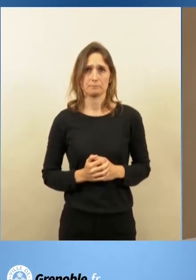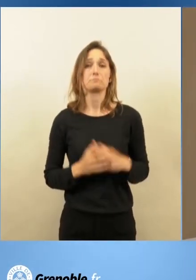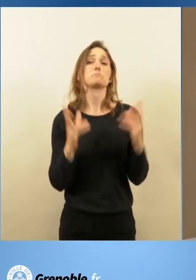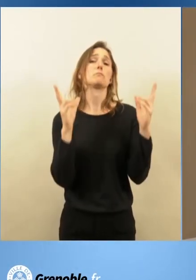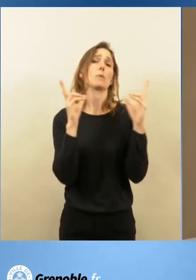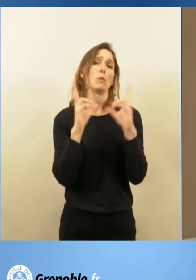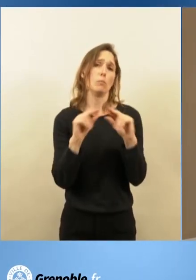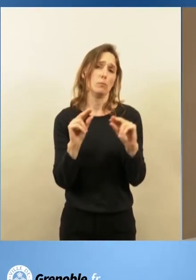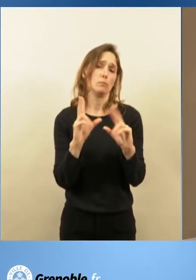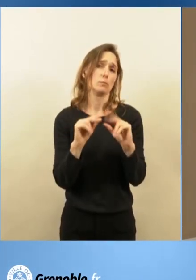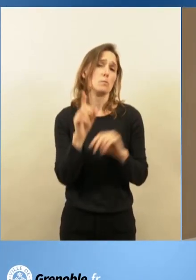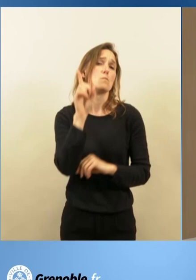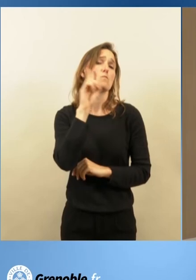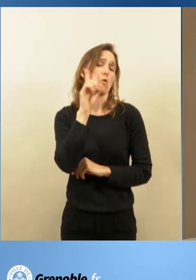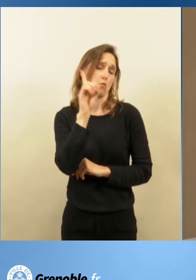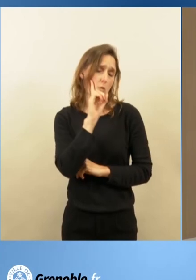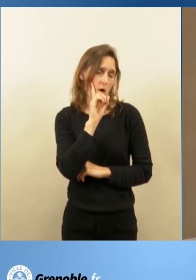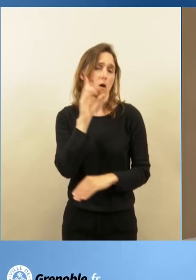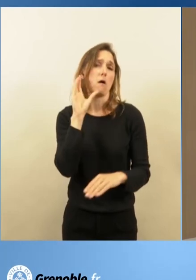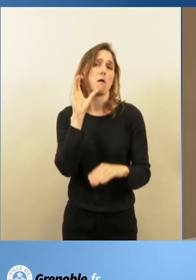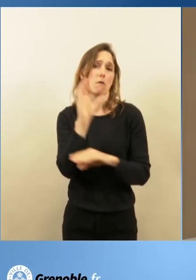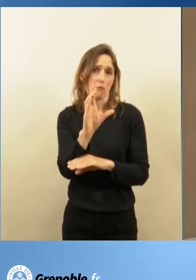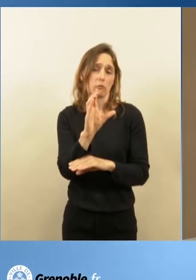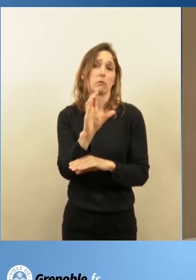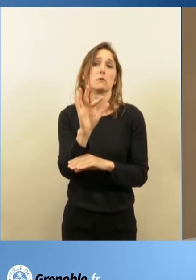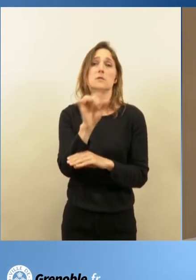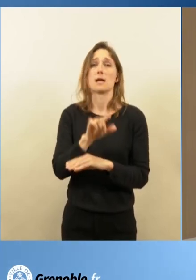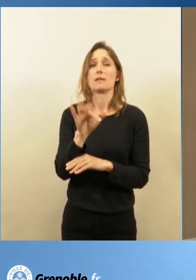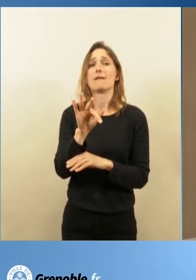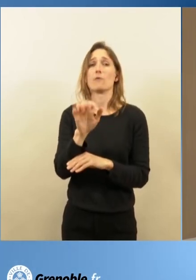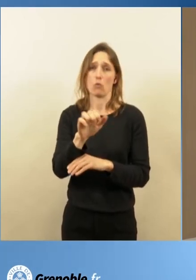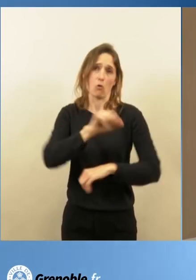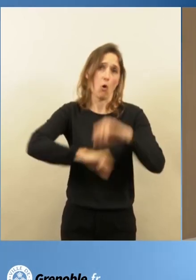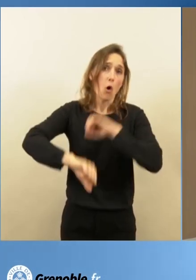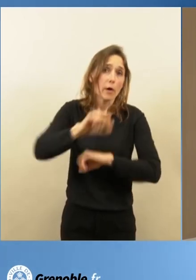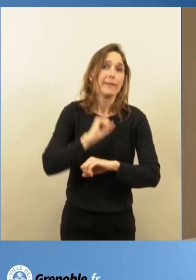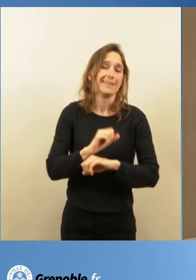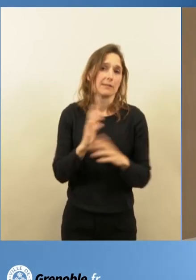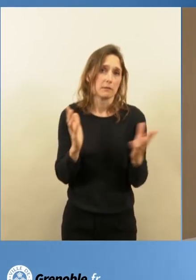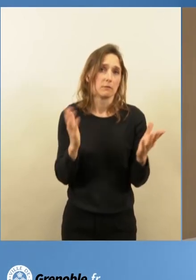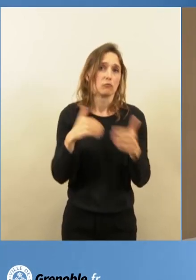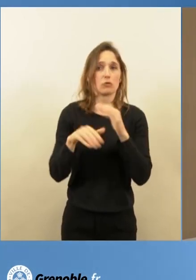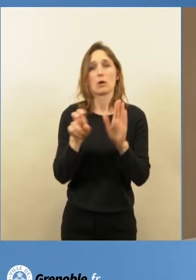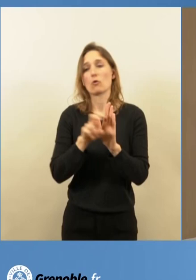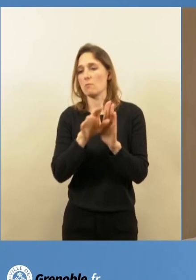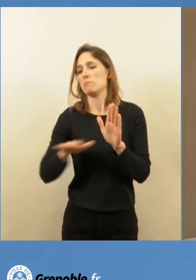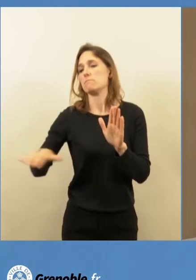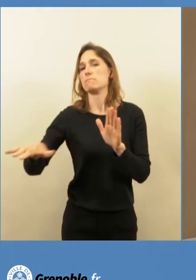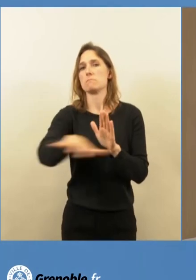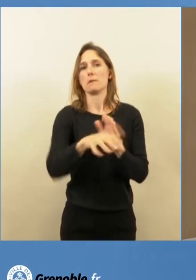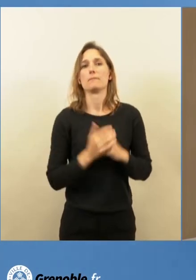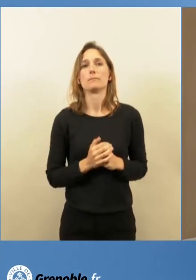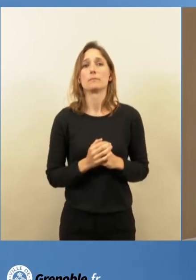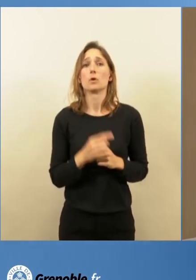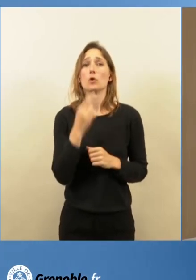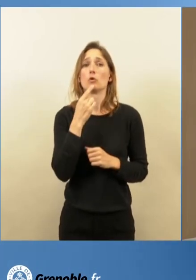nous sommes dans tous les cas contre la mise en place de la ZFE sur le territoire grenoublois depuis